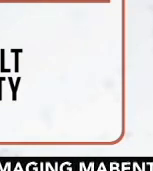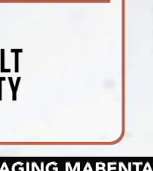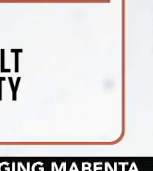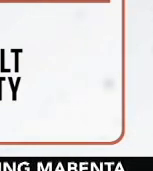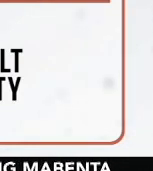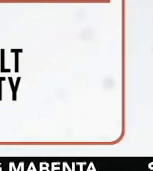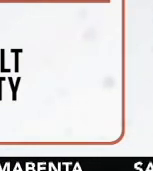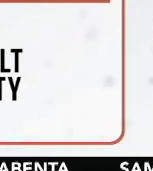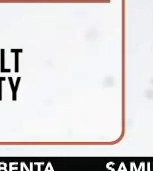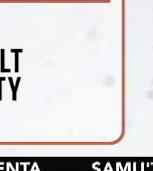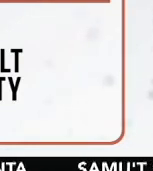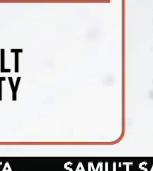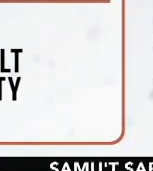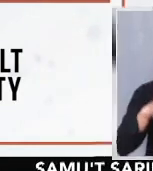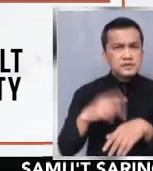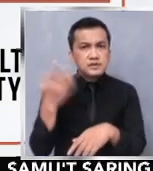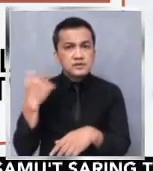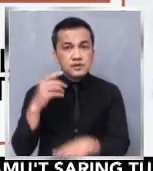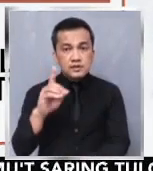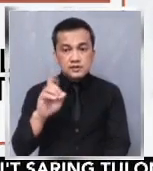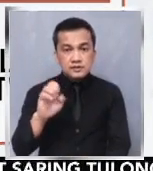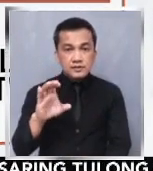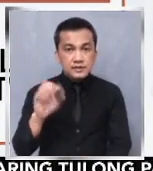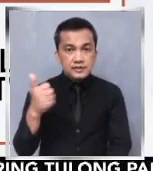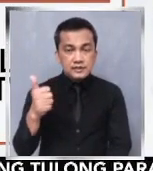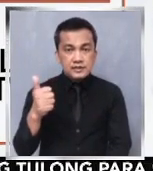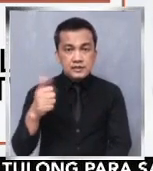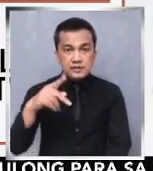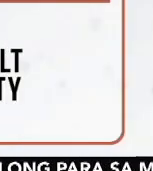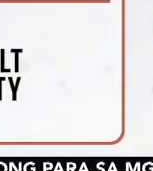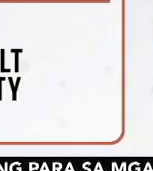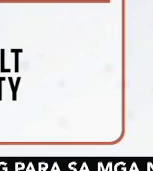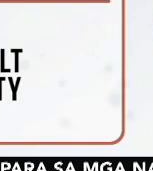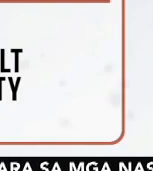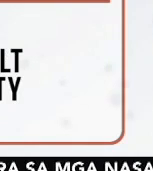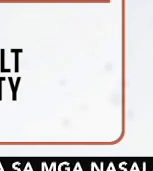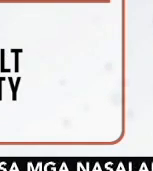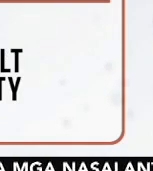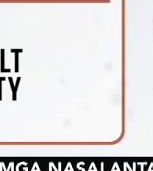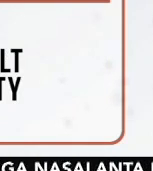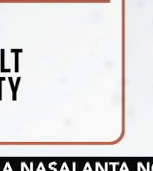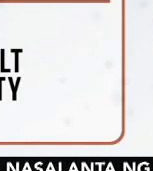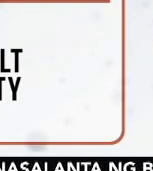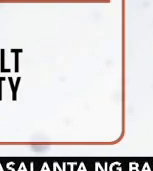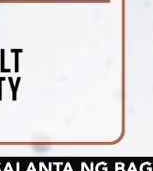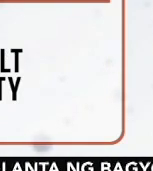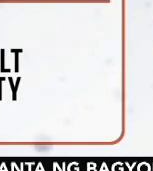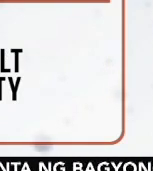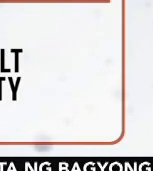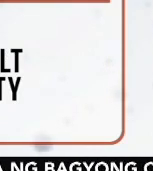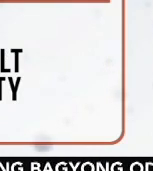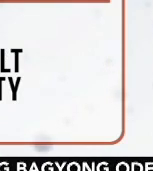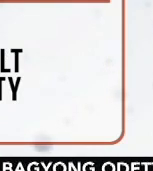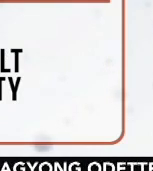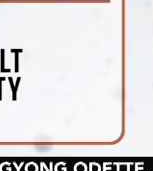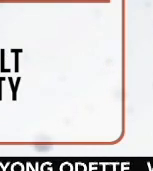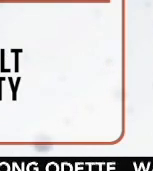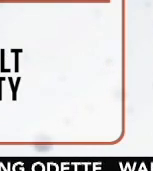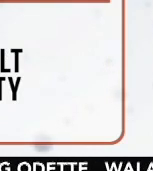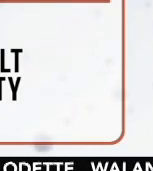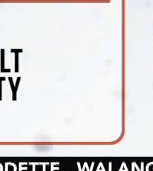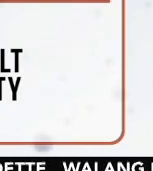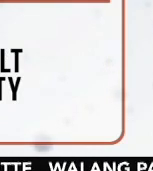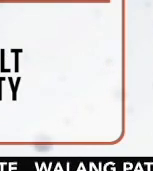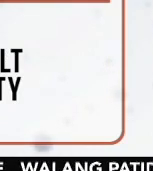noong December 10, sakay ng Philippine Airlines Flight PR-127. May negative pre-departure PCR test. Dumiretso siya